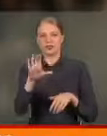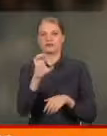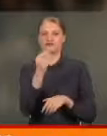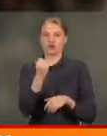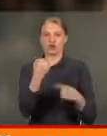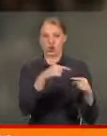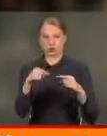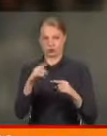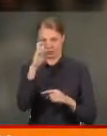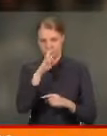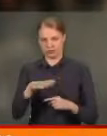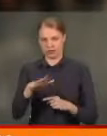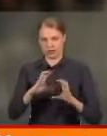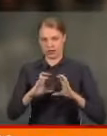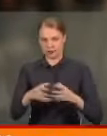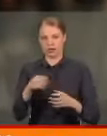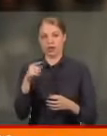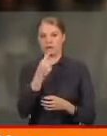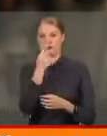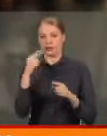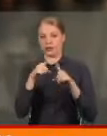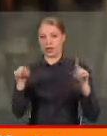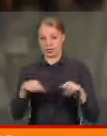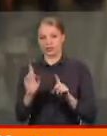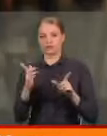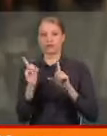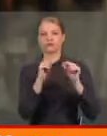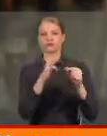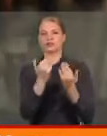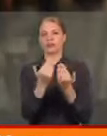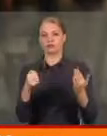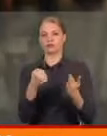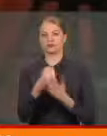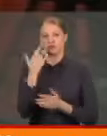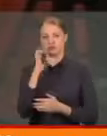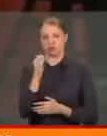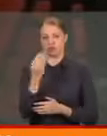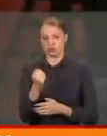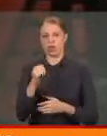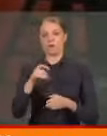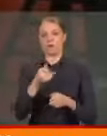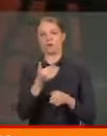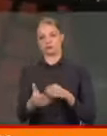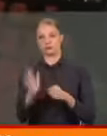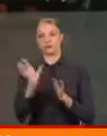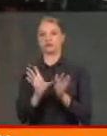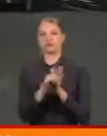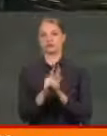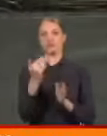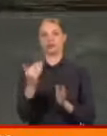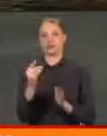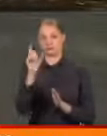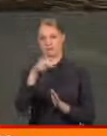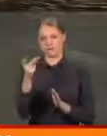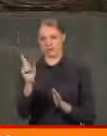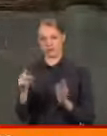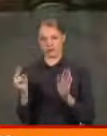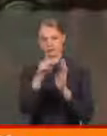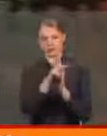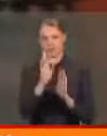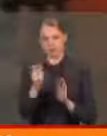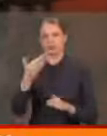мира. Днями антивоєнні картини Марченко і Гріна поїдуть на виставки до Сполучених Штатів. Згодом до робіт приєднаються і їхні творці. Із